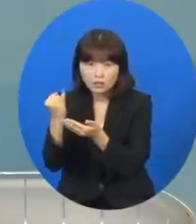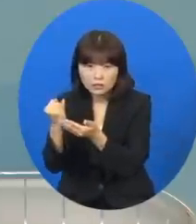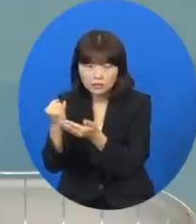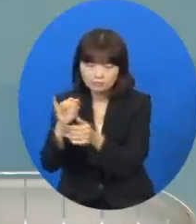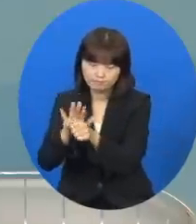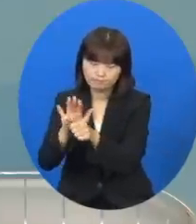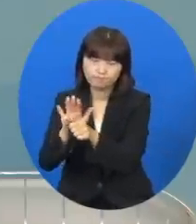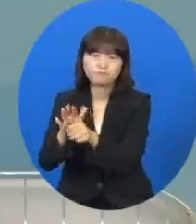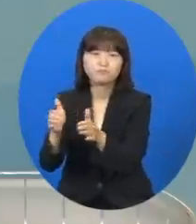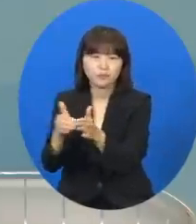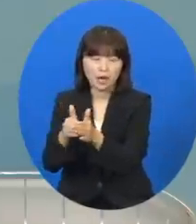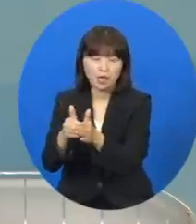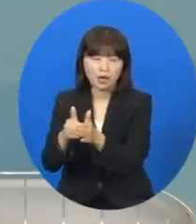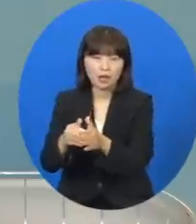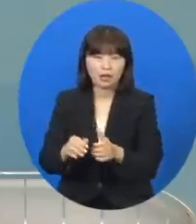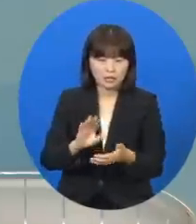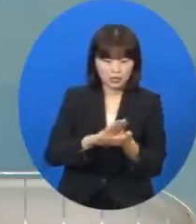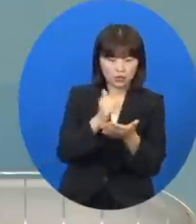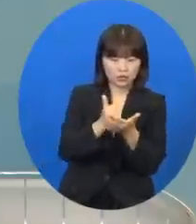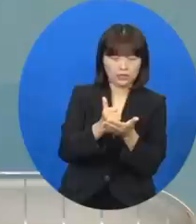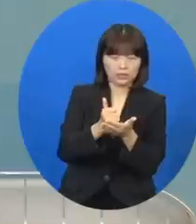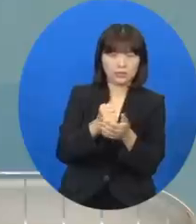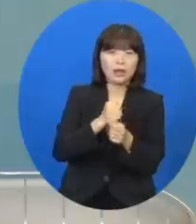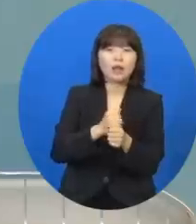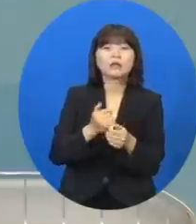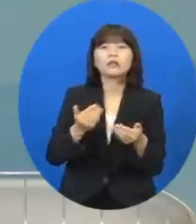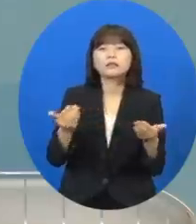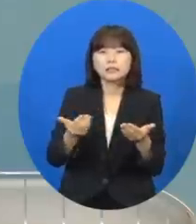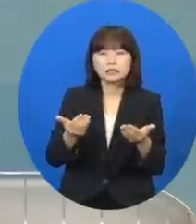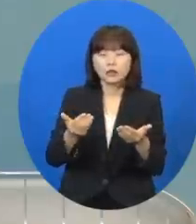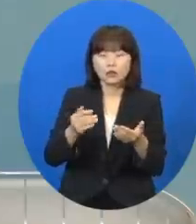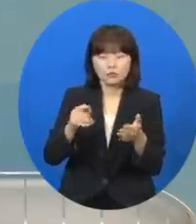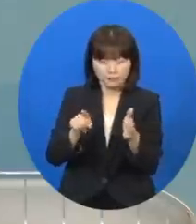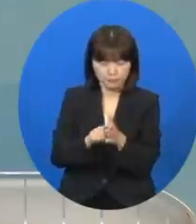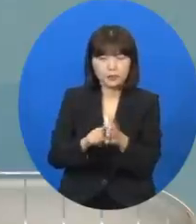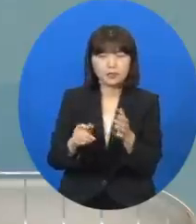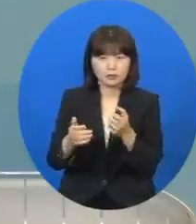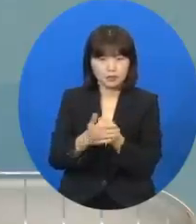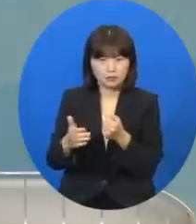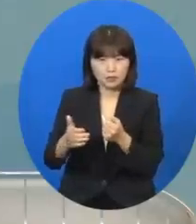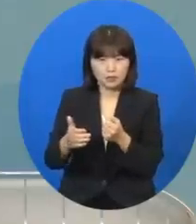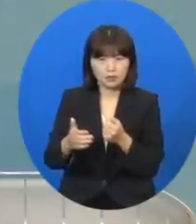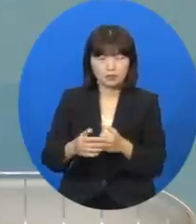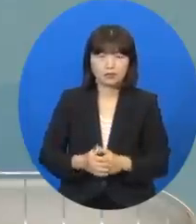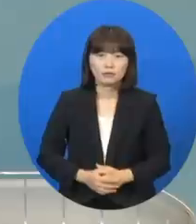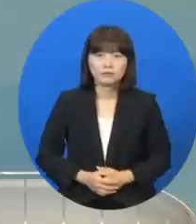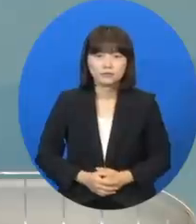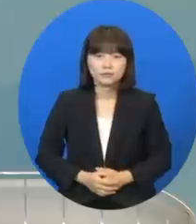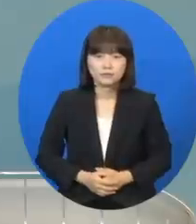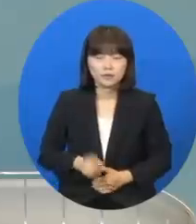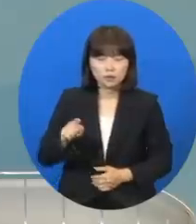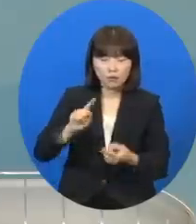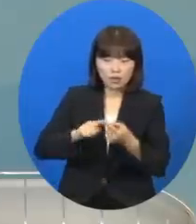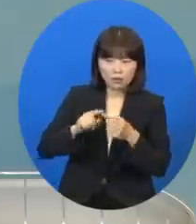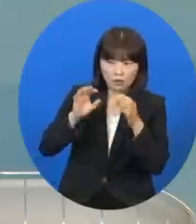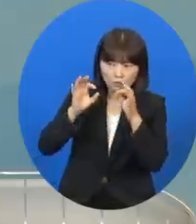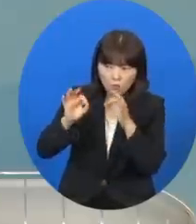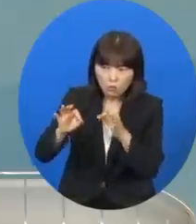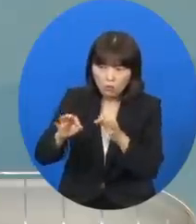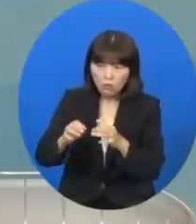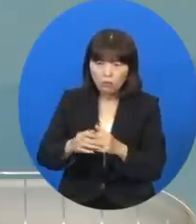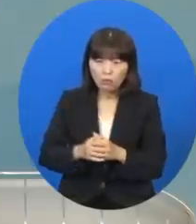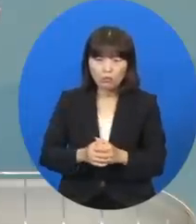일이라고 그들은 믿었기 때문이에요. 이제 그 일을 직접 목격하면서 어느 쪽이 진짜